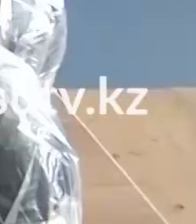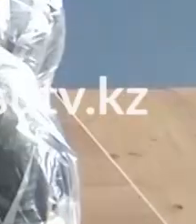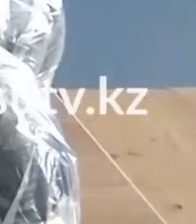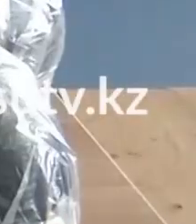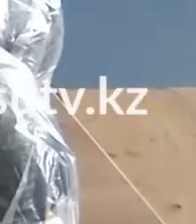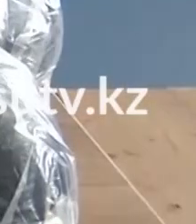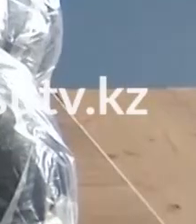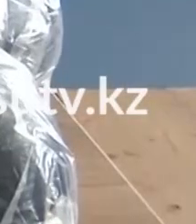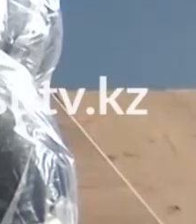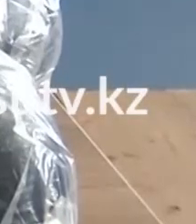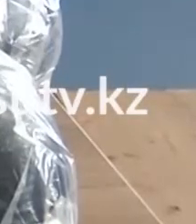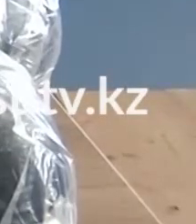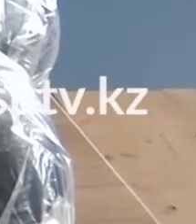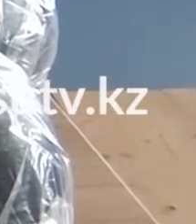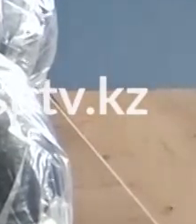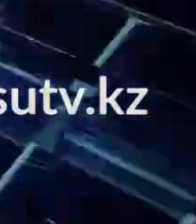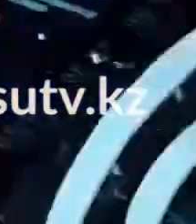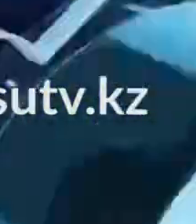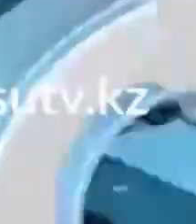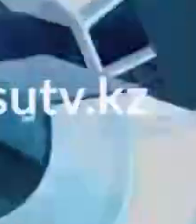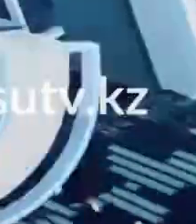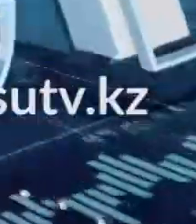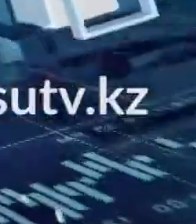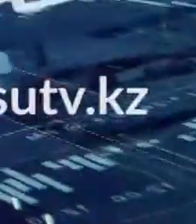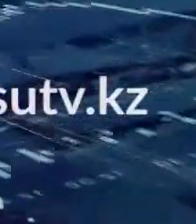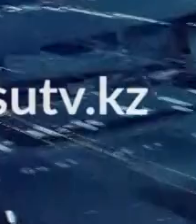Кжаркенова, Ербол Атантелов, телеканал Жетісу.